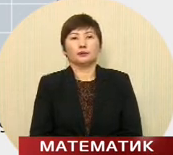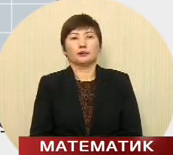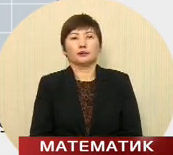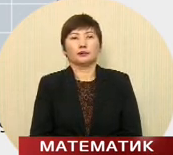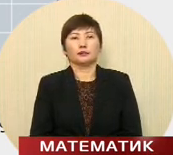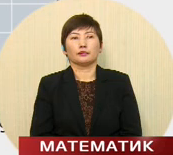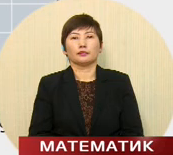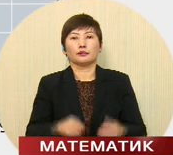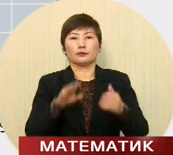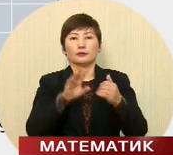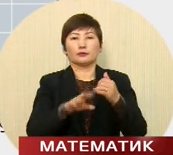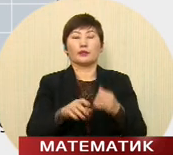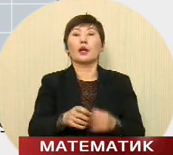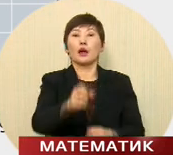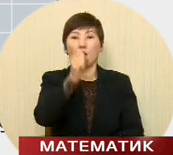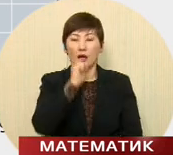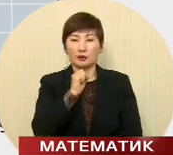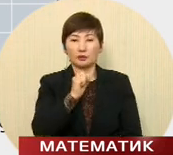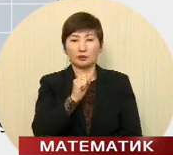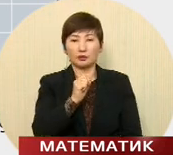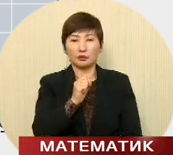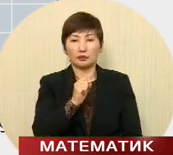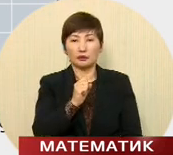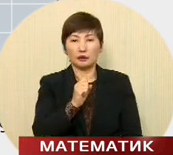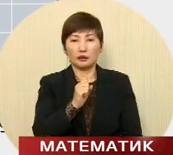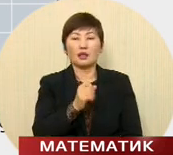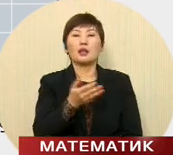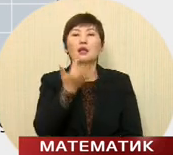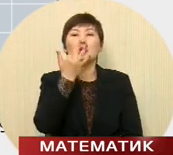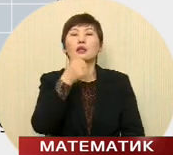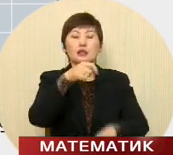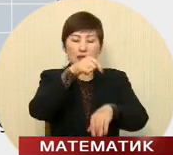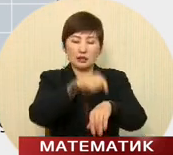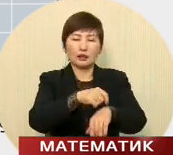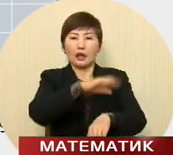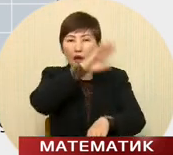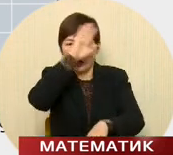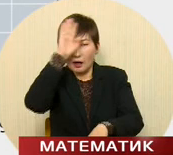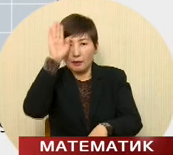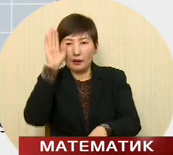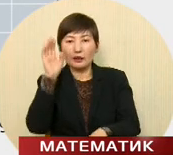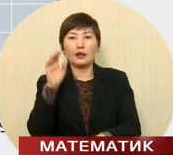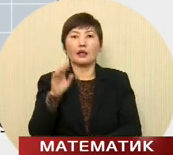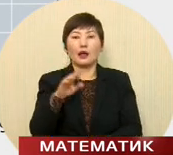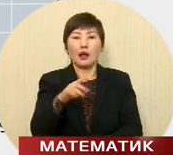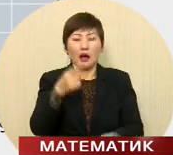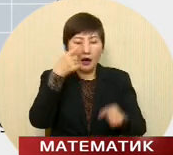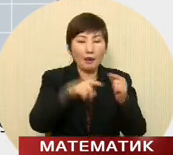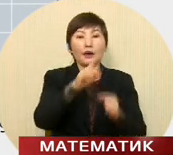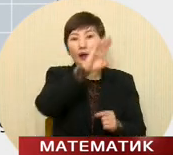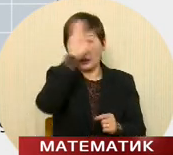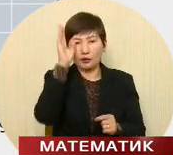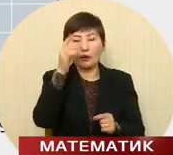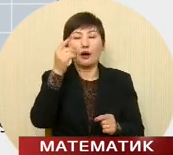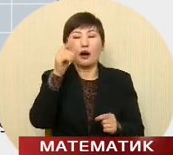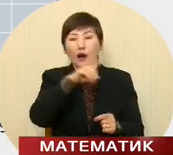За дараагийн асуулт график дүрслэснээр хідэн цагт хамгийн халуун, хамгийн сэрүүн байсан бэ гэсэн байна.